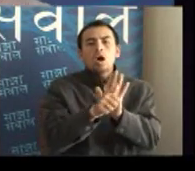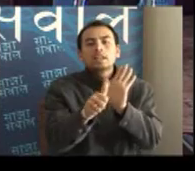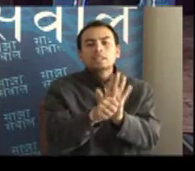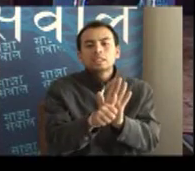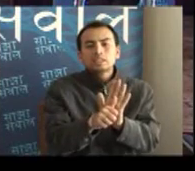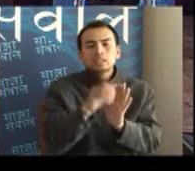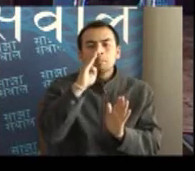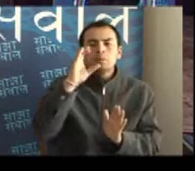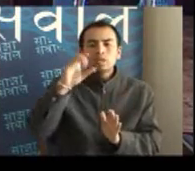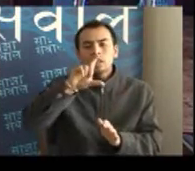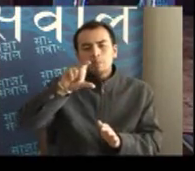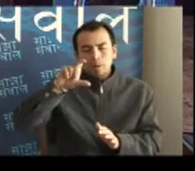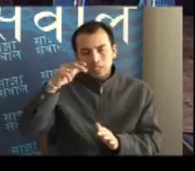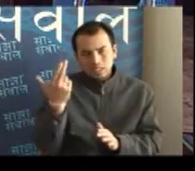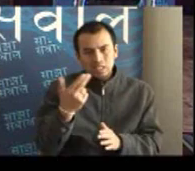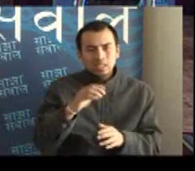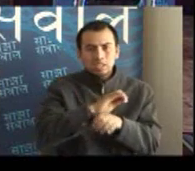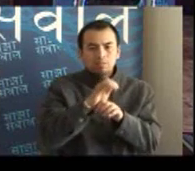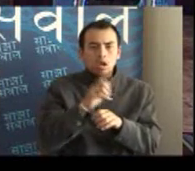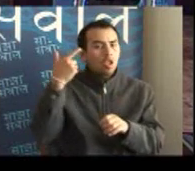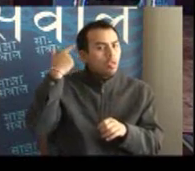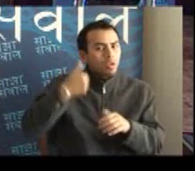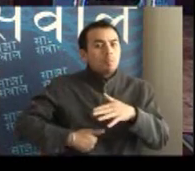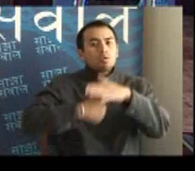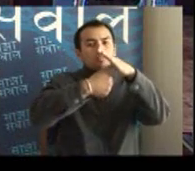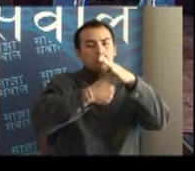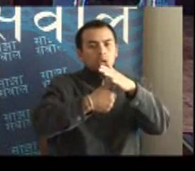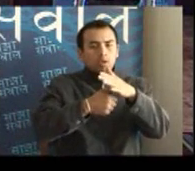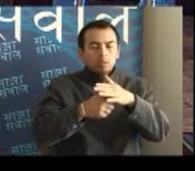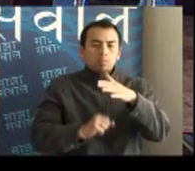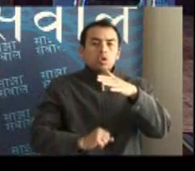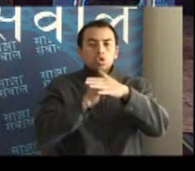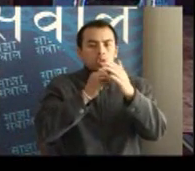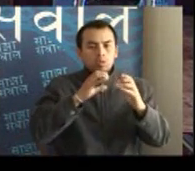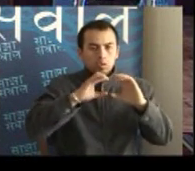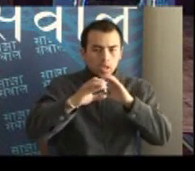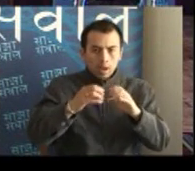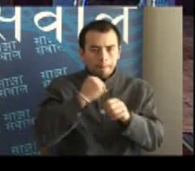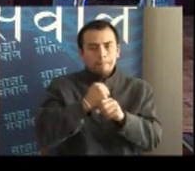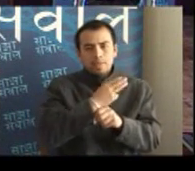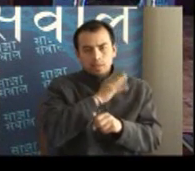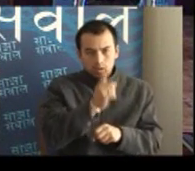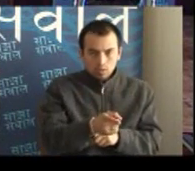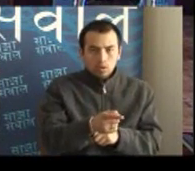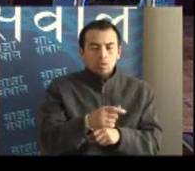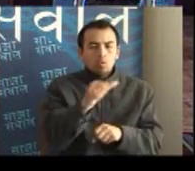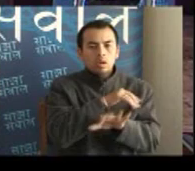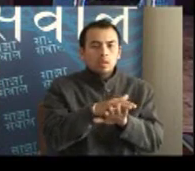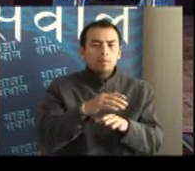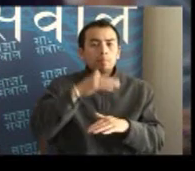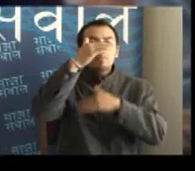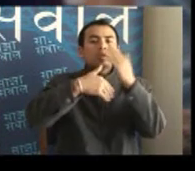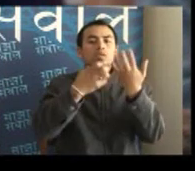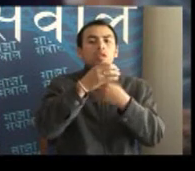हुनुहुन्छ बिबिसी नेपाली सेवा लन्डनका प्रमुख सुमन खरेल, वरिष्ठ सञ्चारकर्मी यहाँ अगाडि हुनुहुन्छ, म उहाँसँग पनि जान्न चाहूँ एकदम